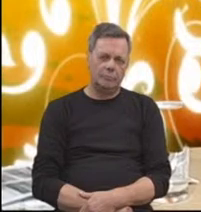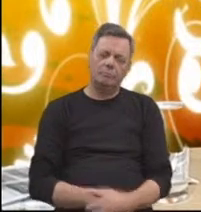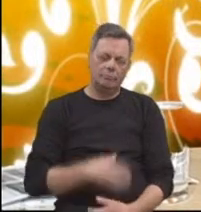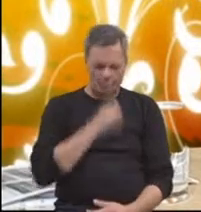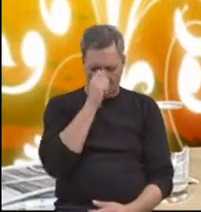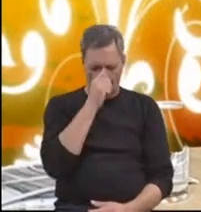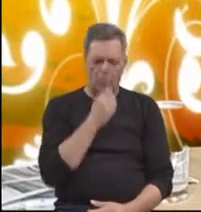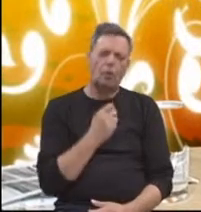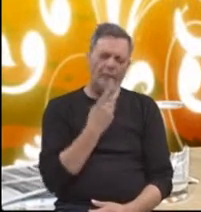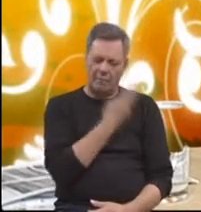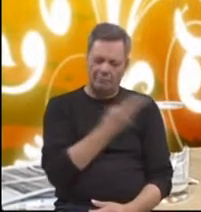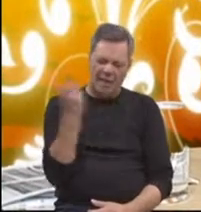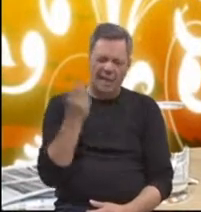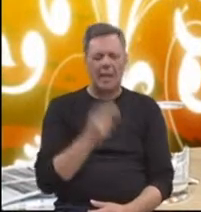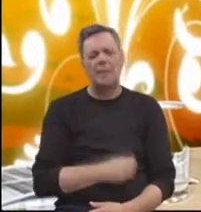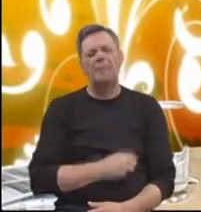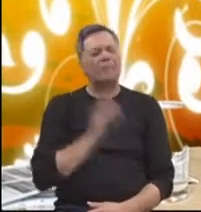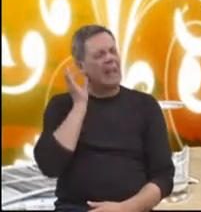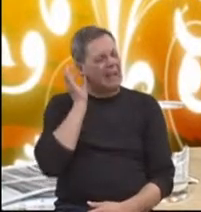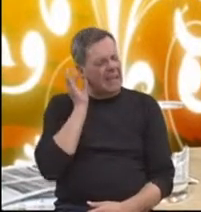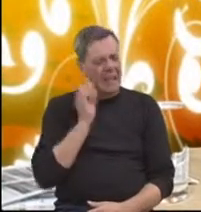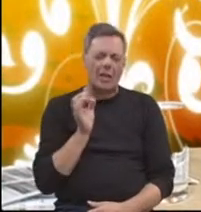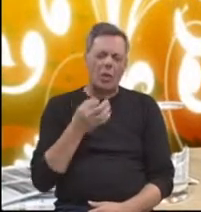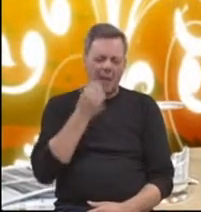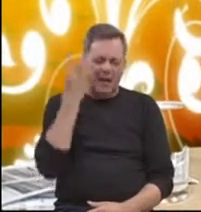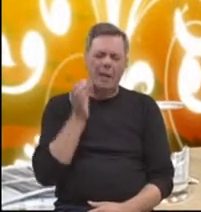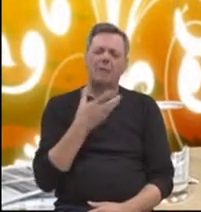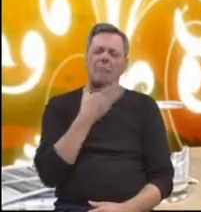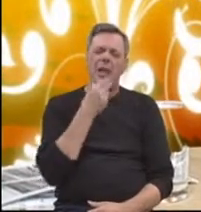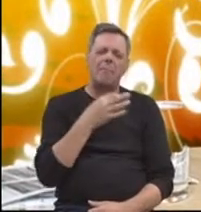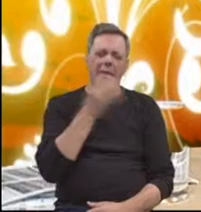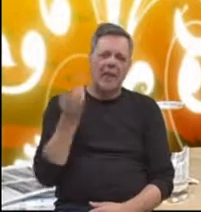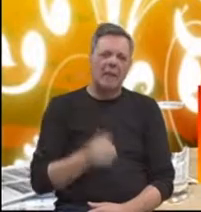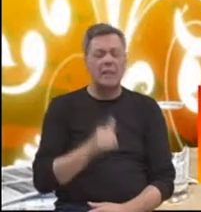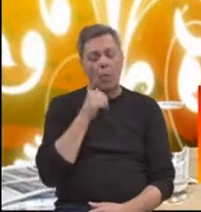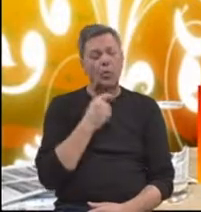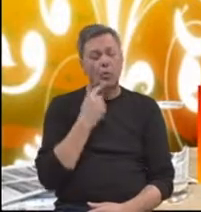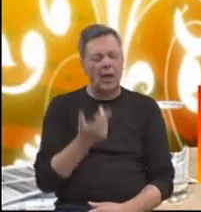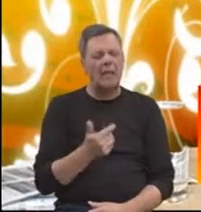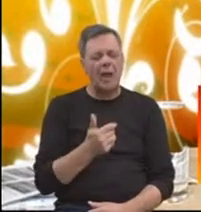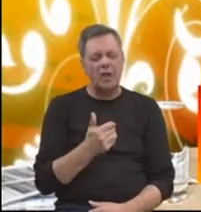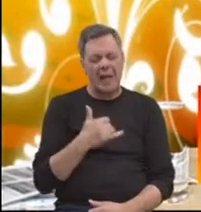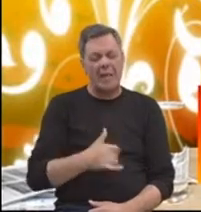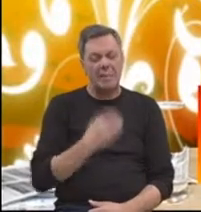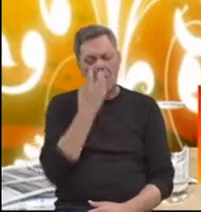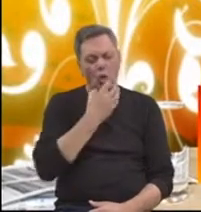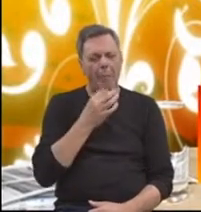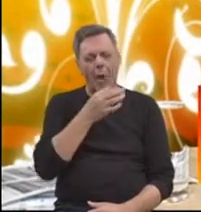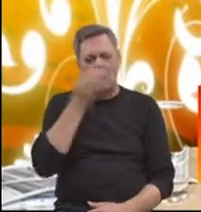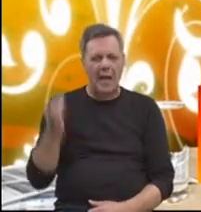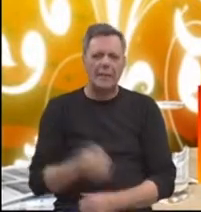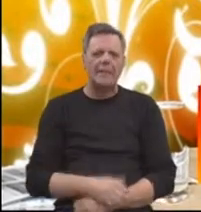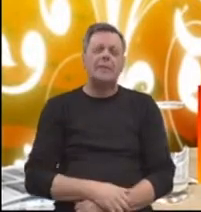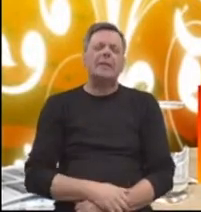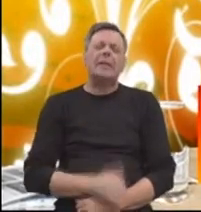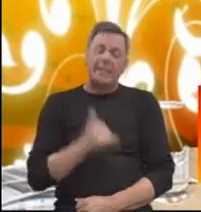Poštovani gledateljice, poštovani gledatelji, dobar vam dan. Krasan je dan. Za juče su rekli da će biti izvanredno topal, bo me su se malo zabunili. Danas